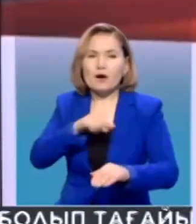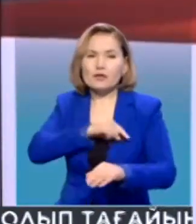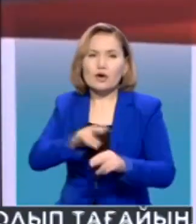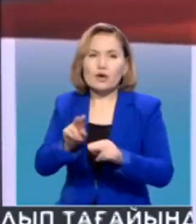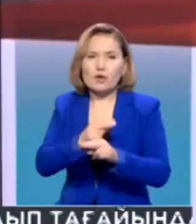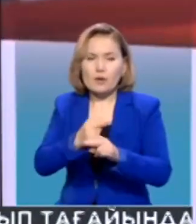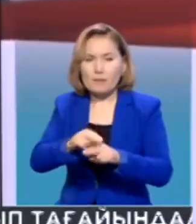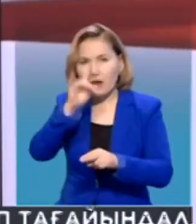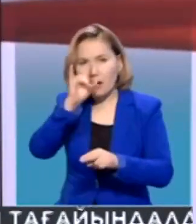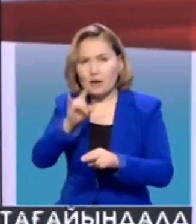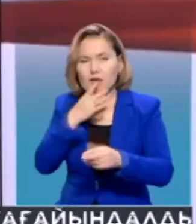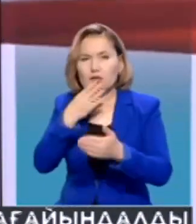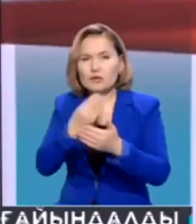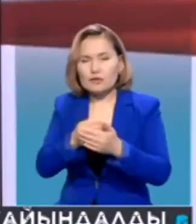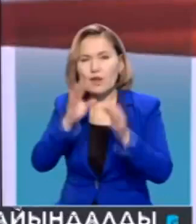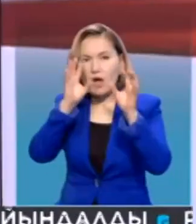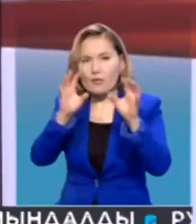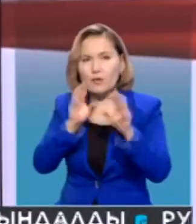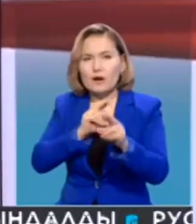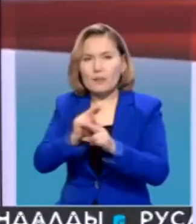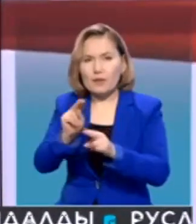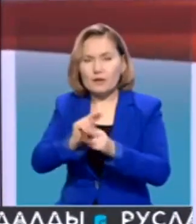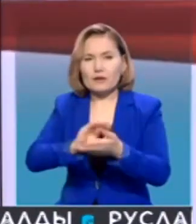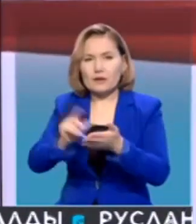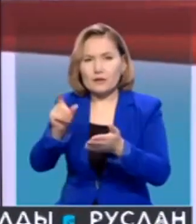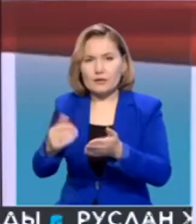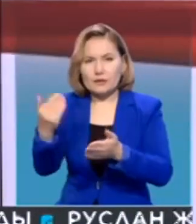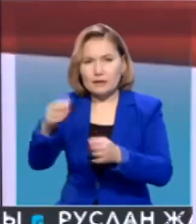ұлттық құндылықтарымызды сіңіру. Марина Бектенованы